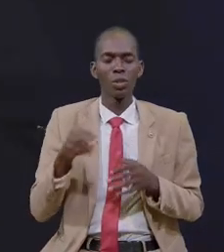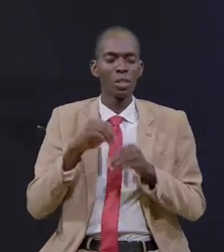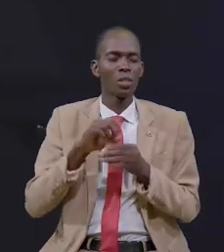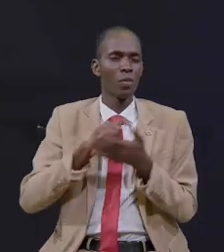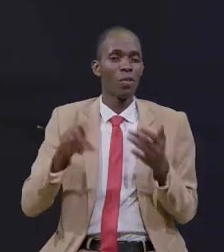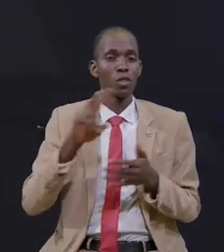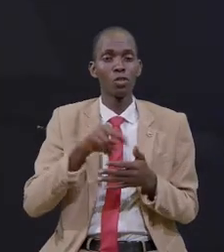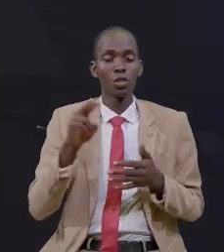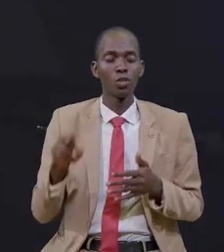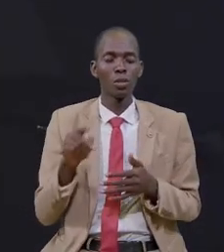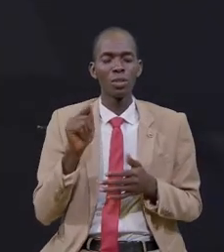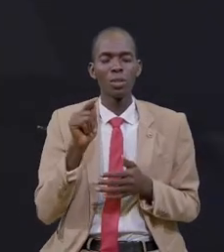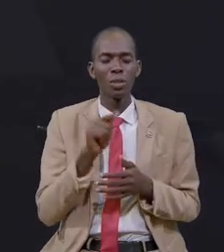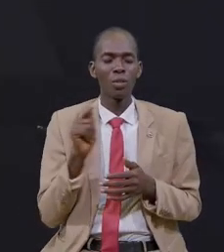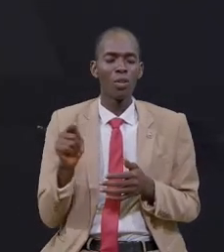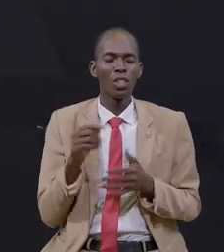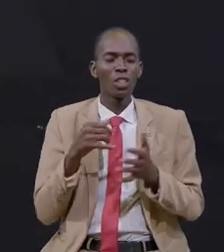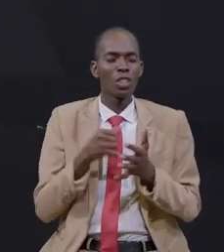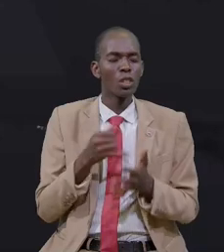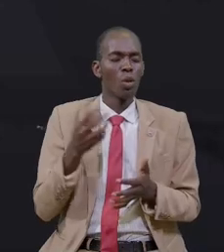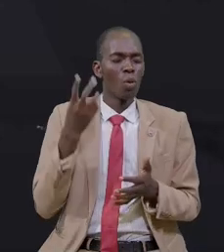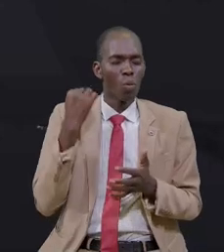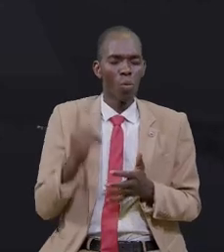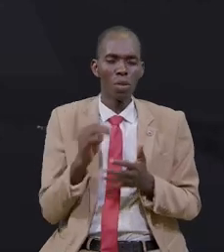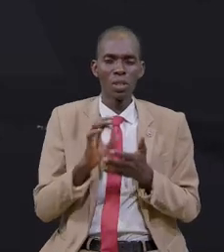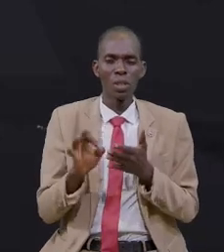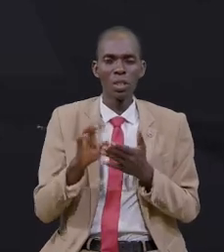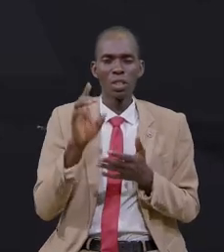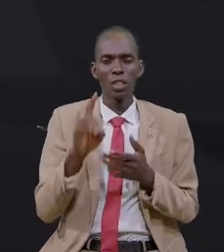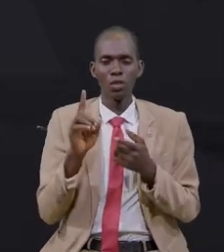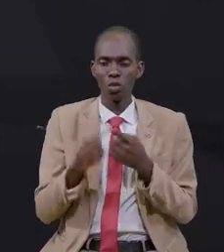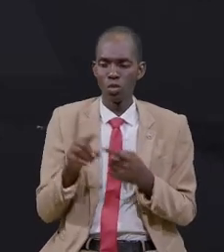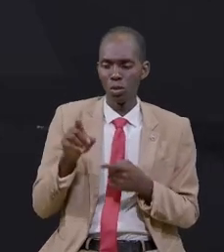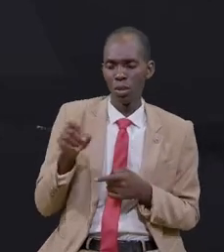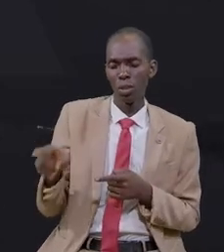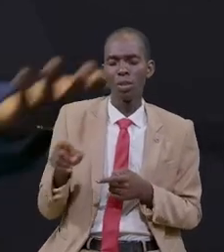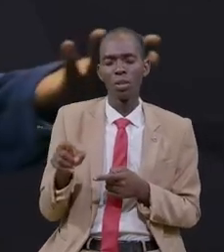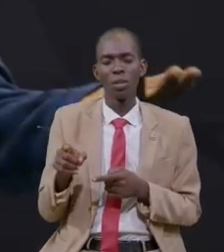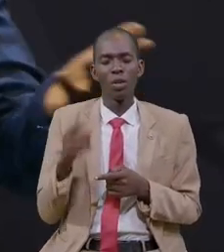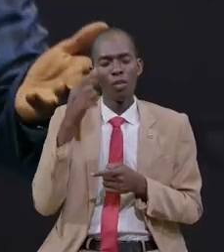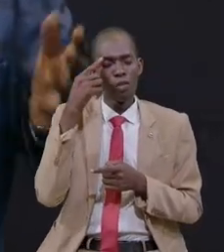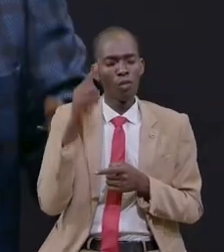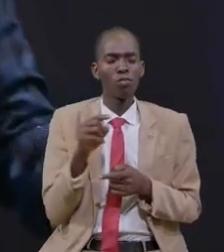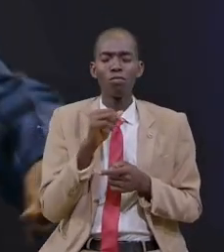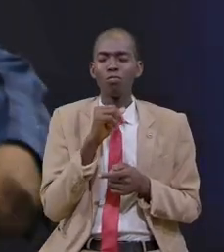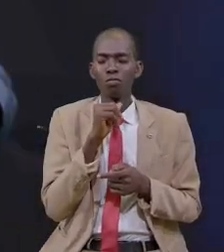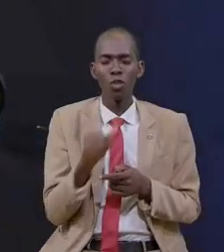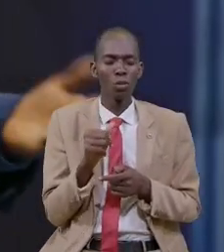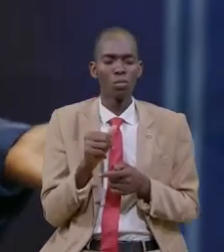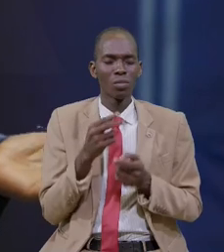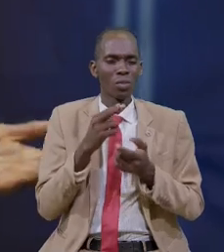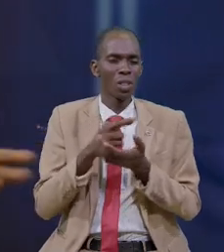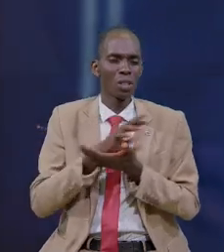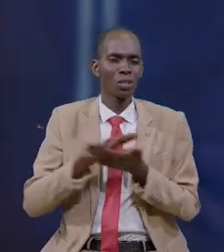Verset 22, c'est pourquoi cela lui fut imputé à justice.